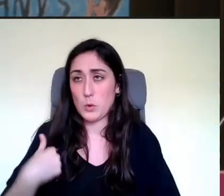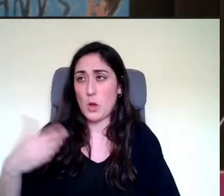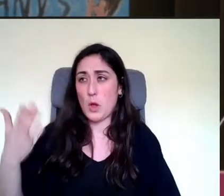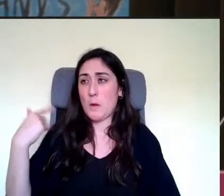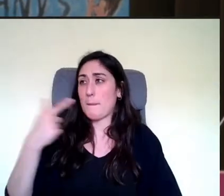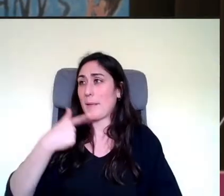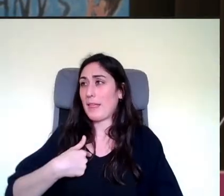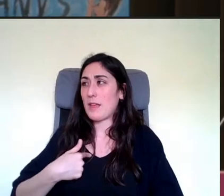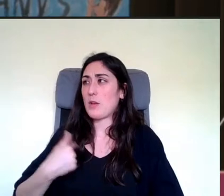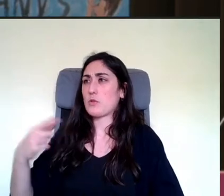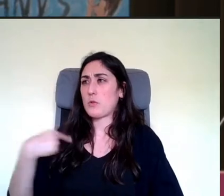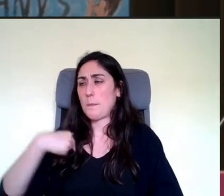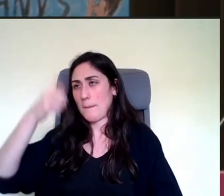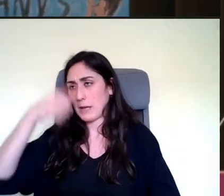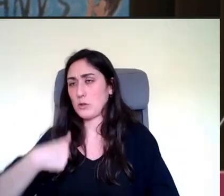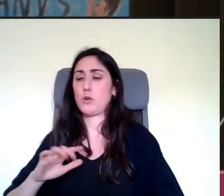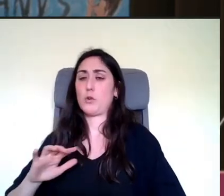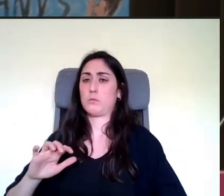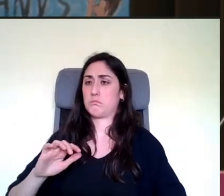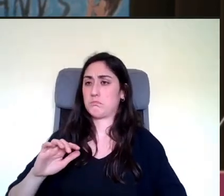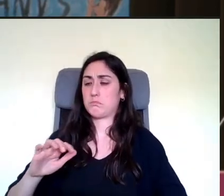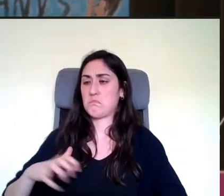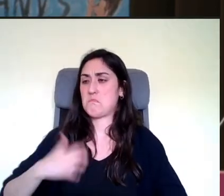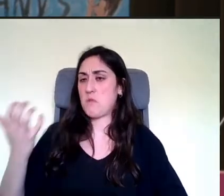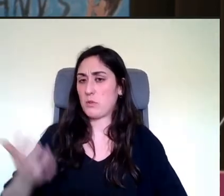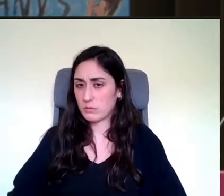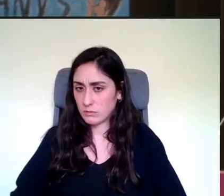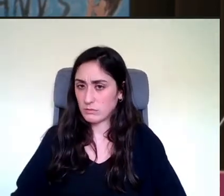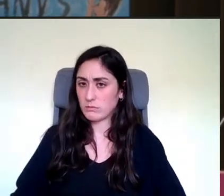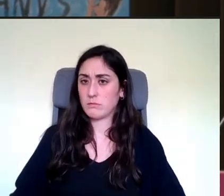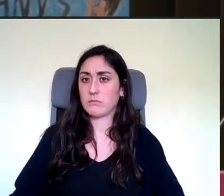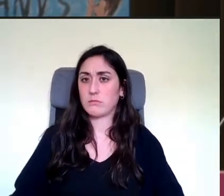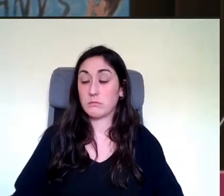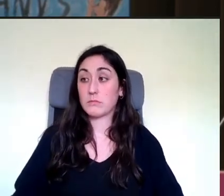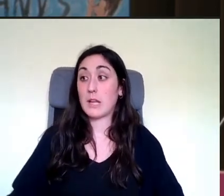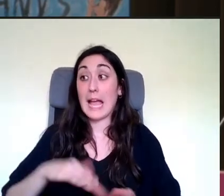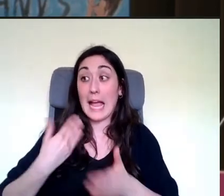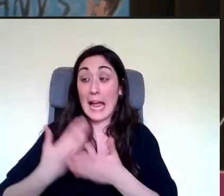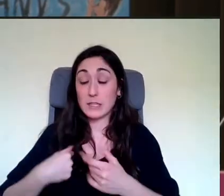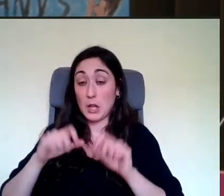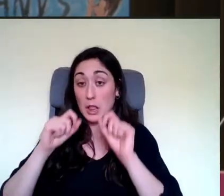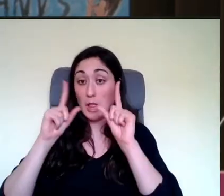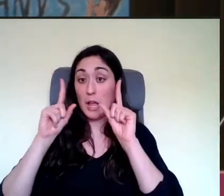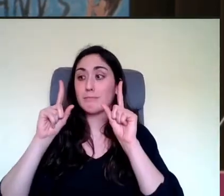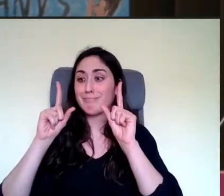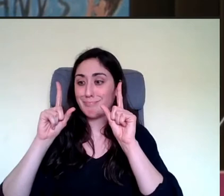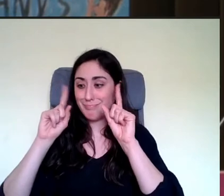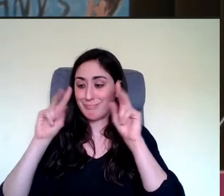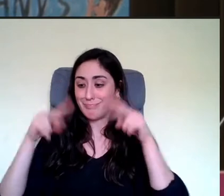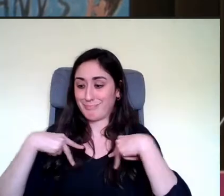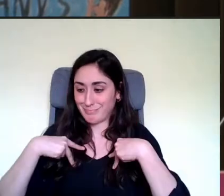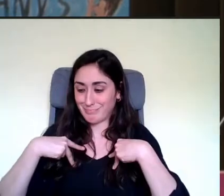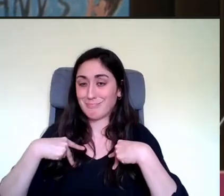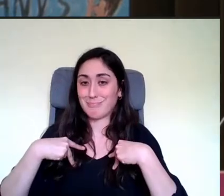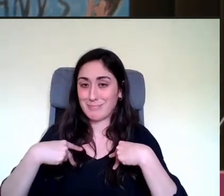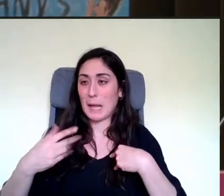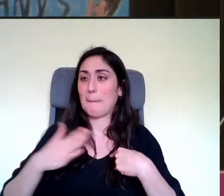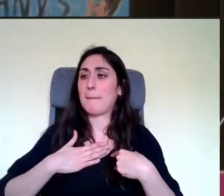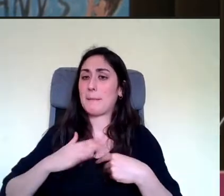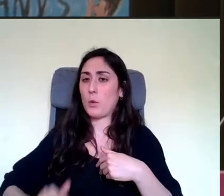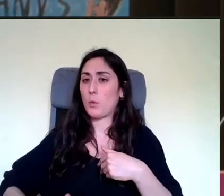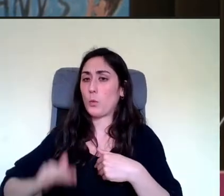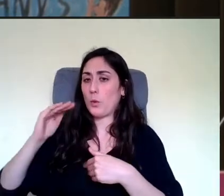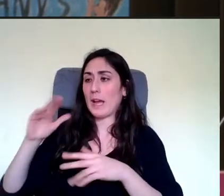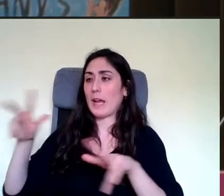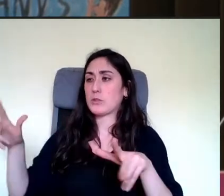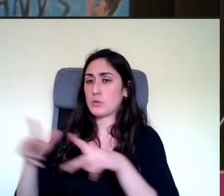i m'ofenia, i no he sigut capaç de començar a transformar coses fins que he pres consciència que m'han educat en una societat